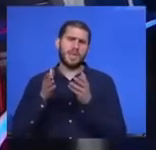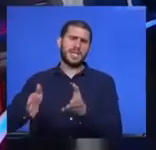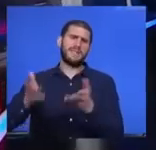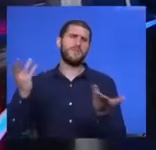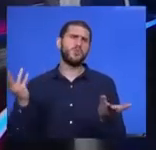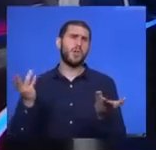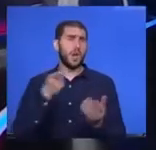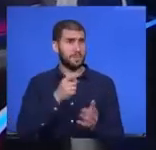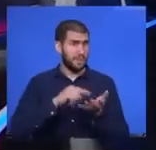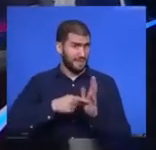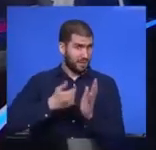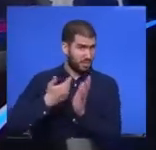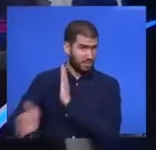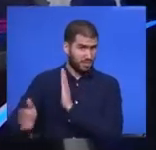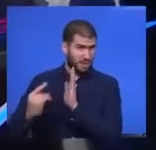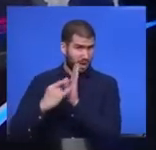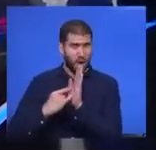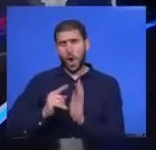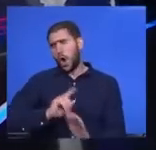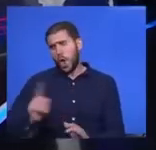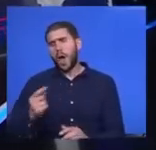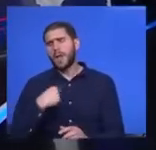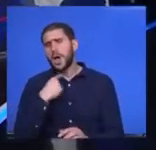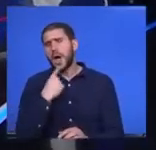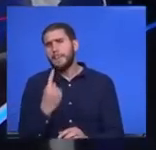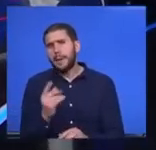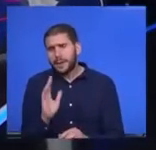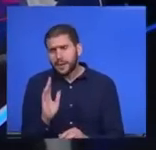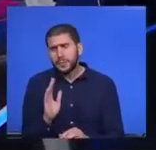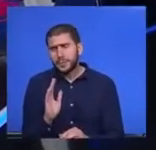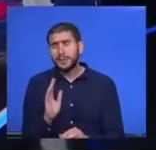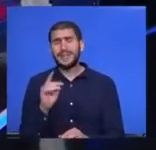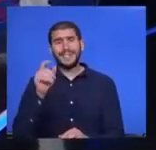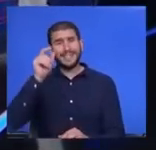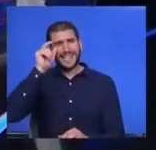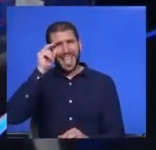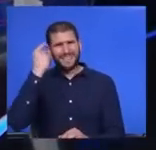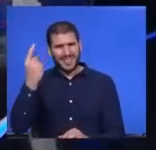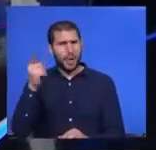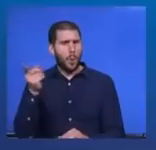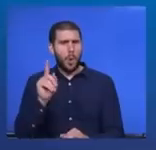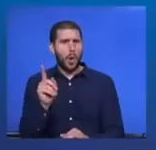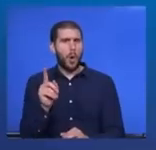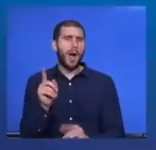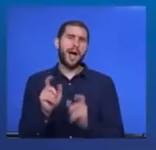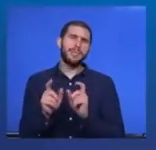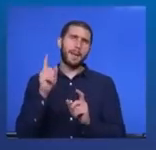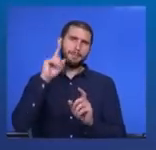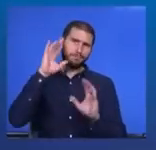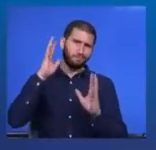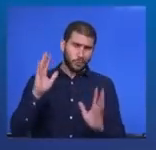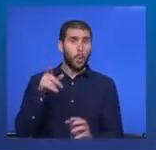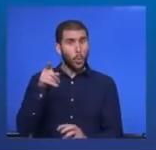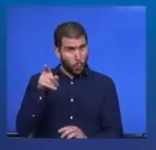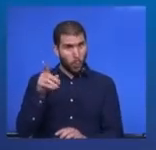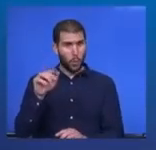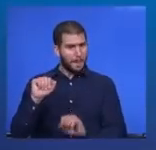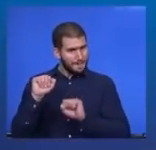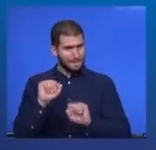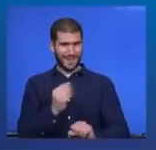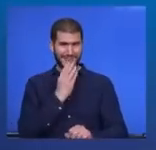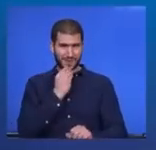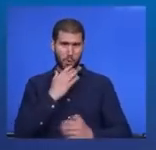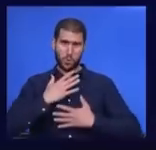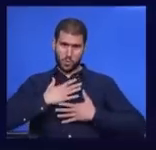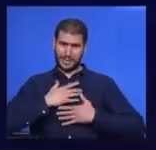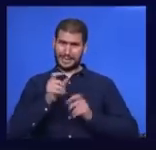אז את אומרת להוריד את החקיקה מהפרק? לא, אני אומרת שיריב לוין הוא לא בן אדם לא נורמלי. הוא גם פטריוט והוא גם אזרח ישראלי.